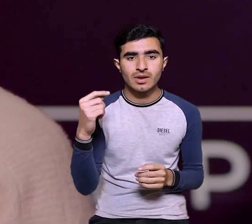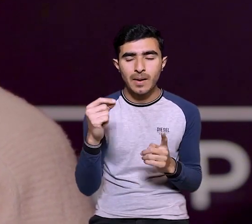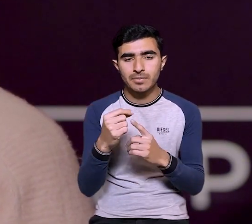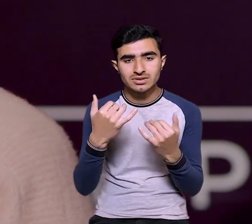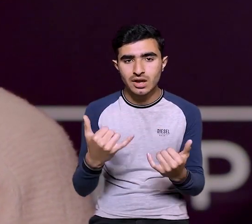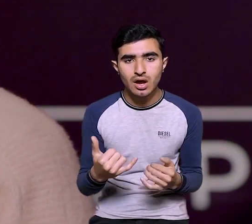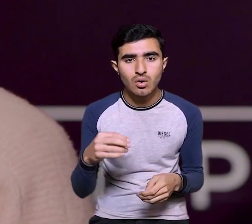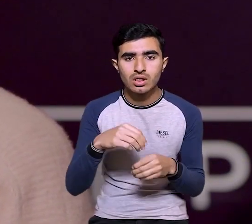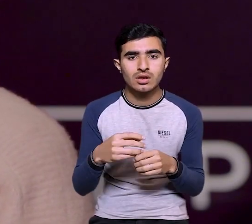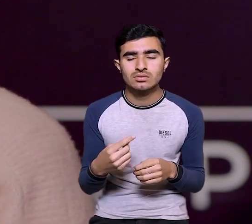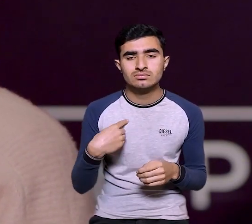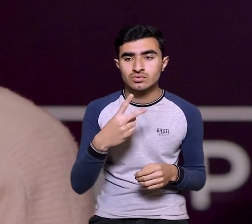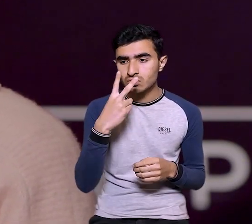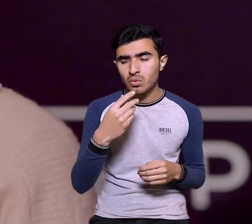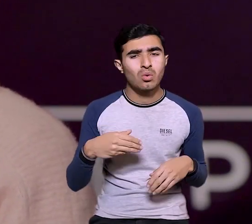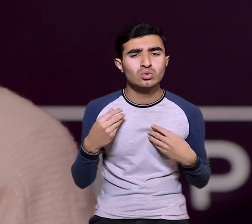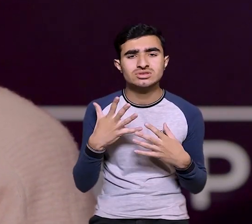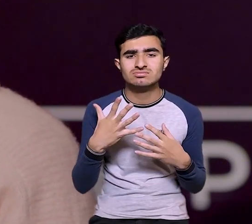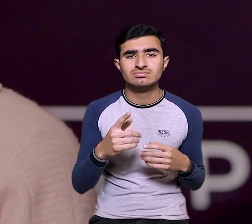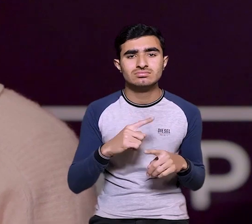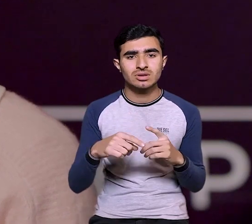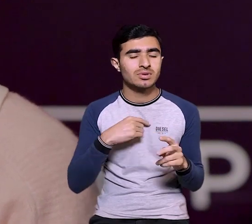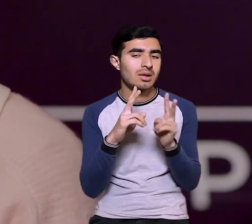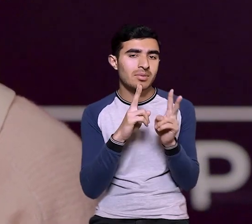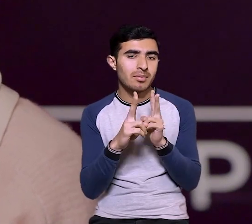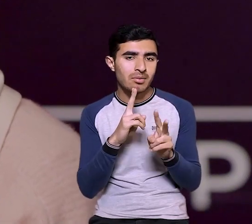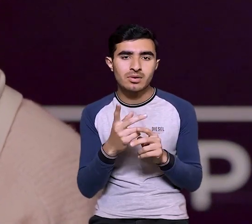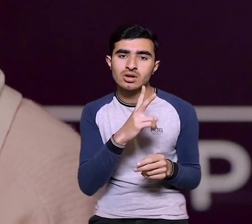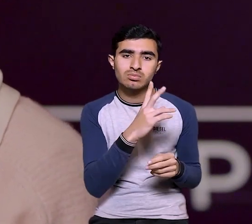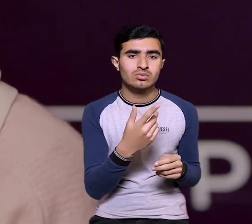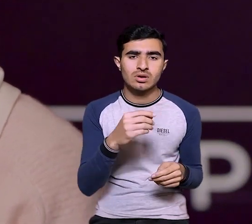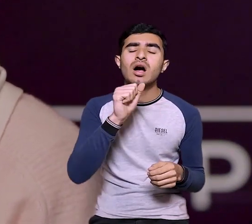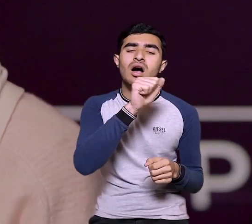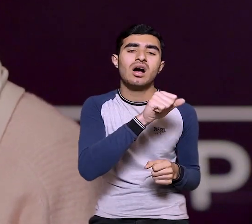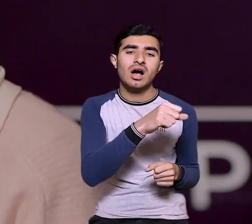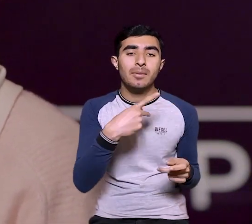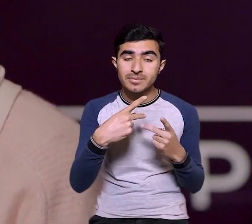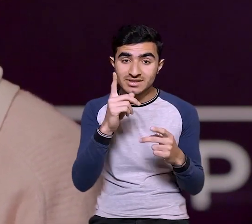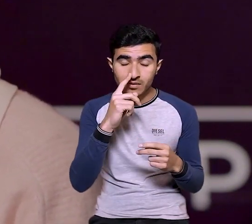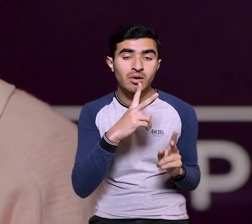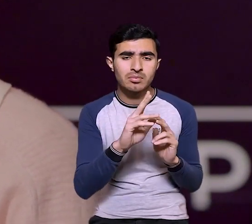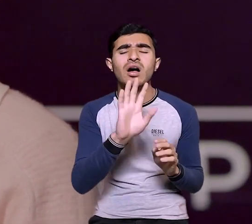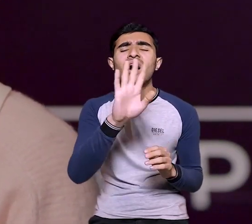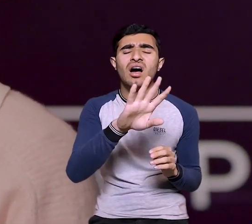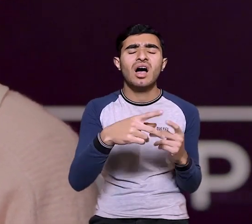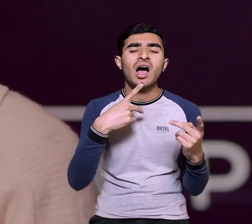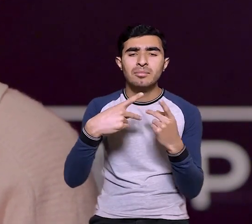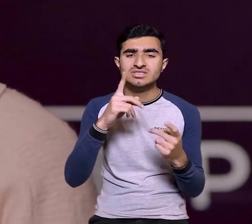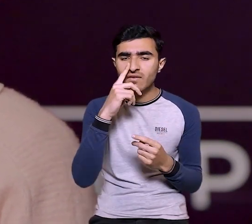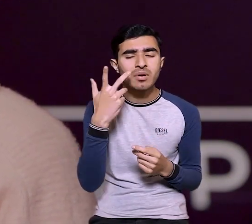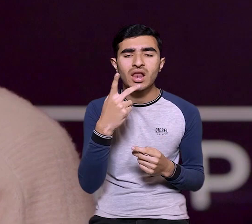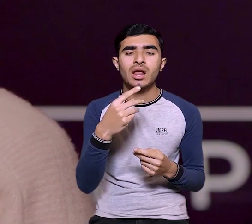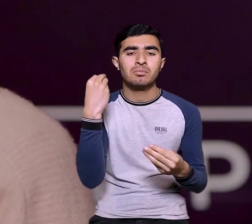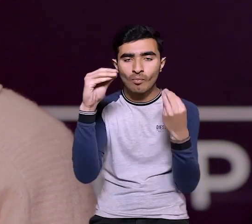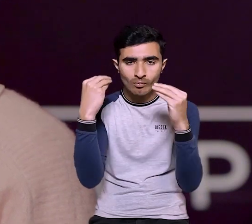मैं किसी से बात करूं चेंबर की तो वो कहते हैं हाँ जी ख़वातीन तो सिर्फ ब्यूटी सलून्स में हैं और बुटीक्स में हैं और फैशन में हैं।